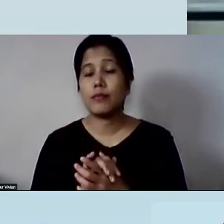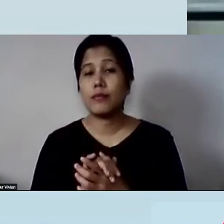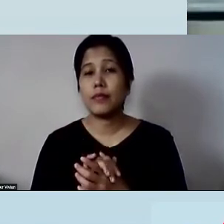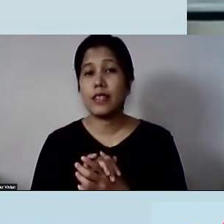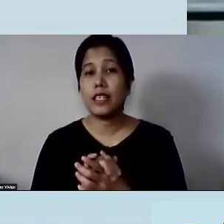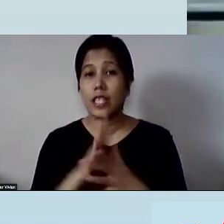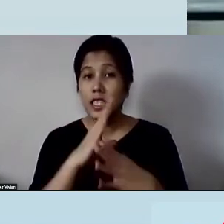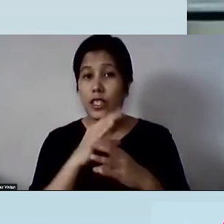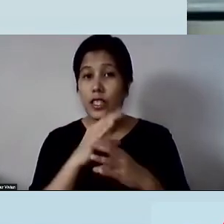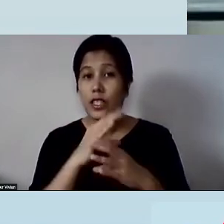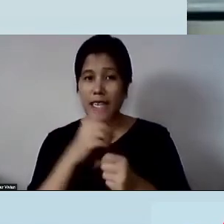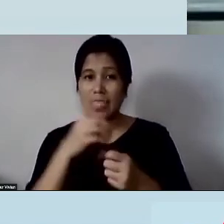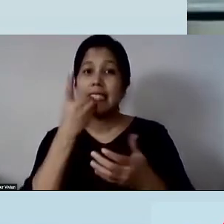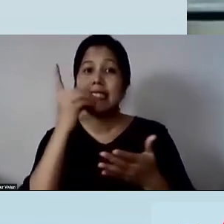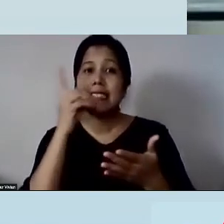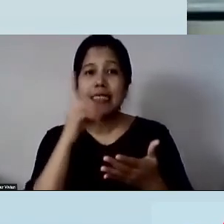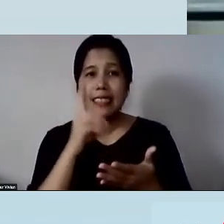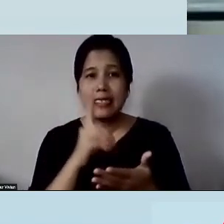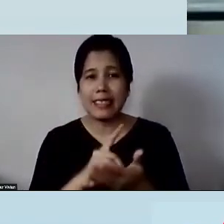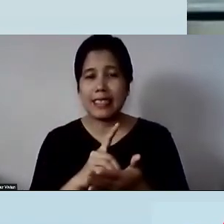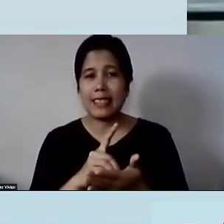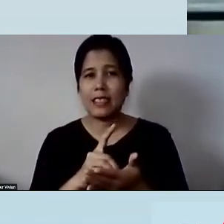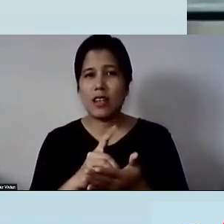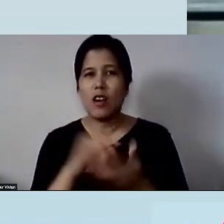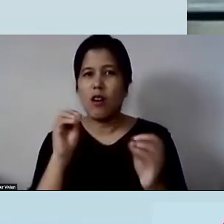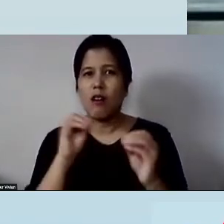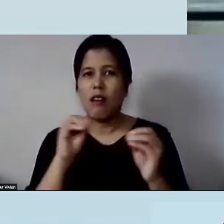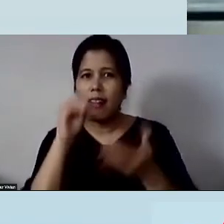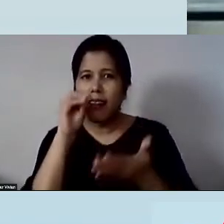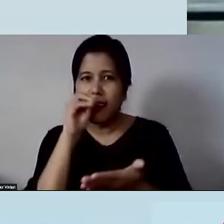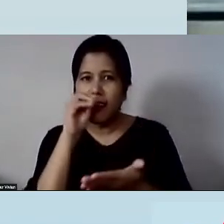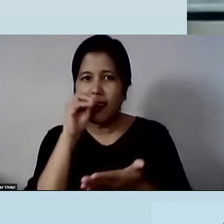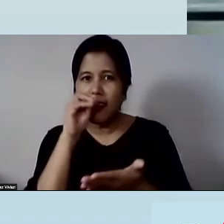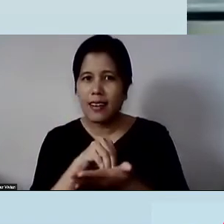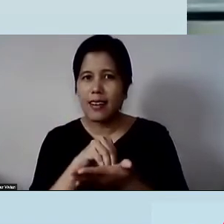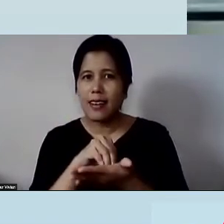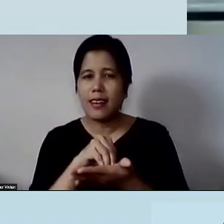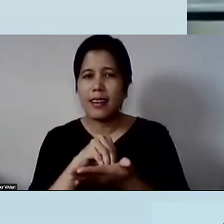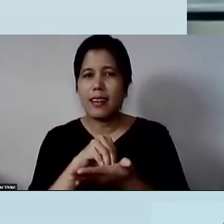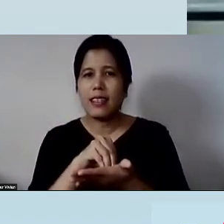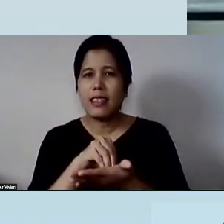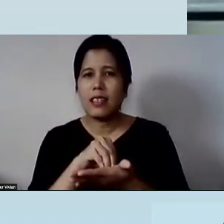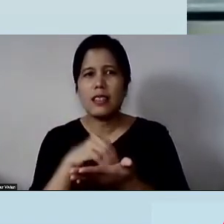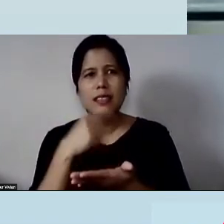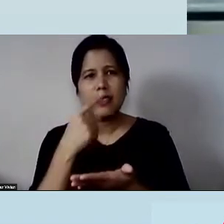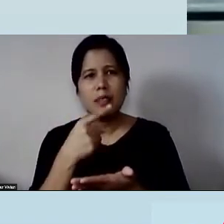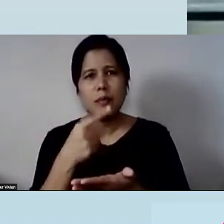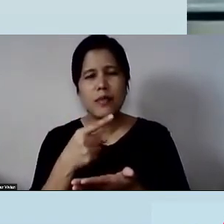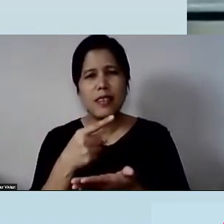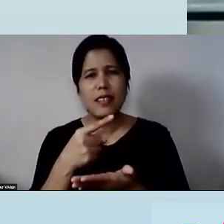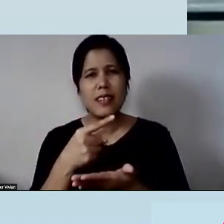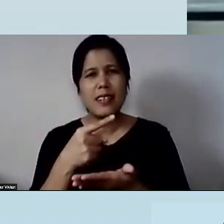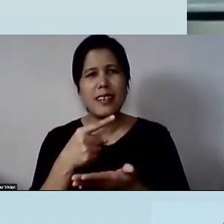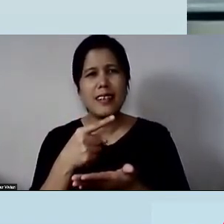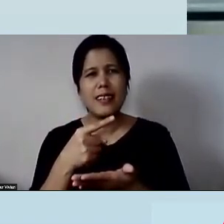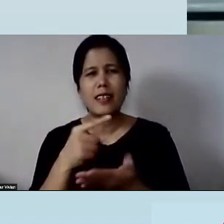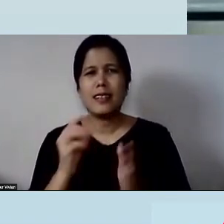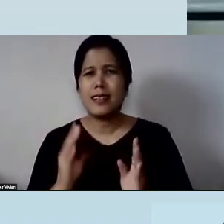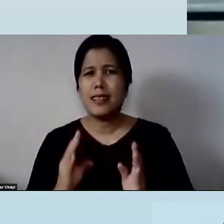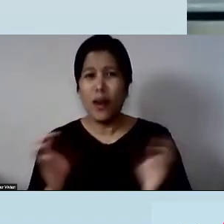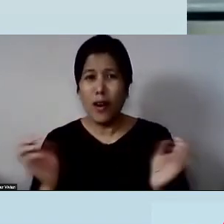kinukuha na inyong data. Wala yan dyan na nakalagay. Tapos ano pa sabi ko? Establishments. Sabi